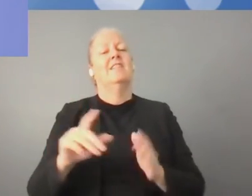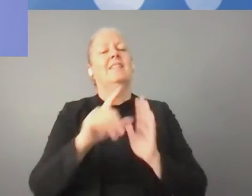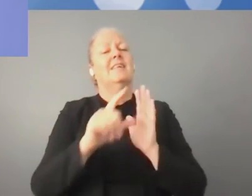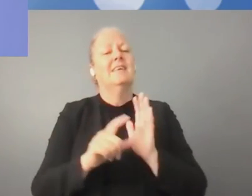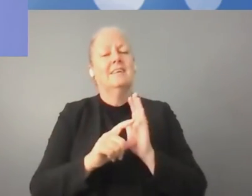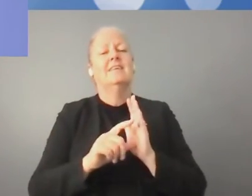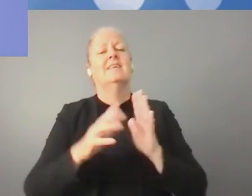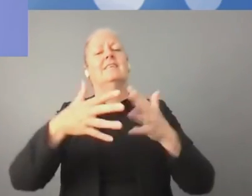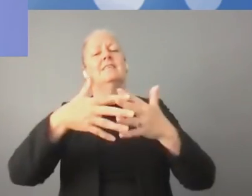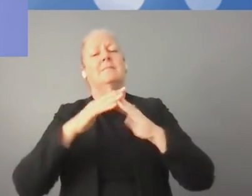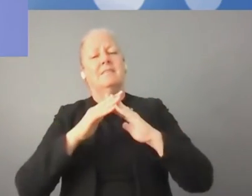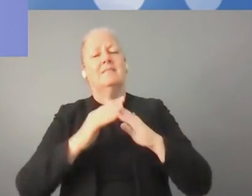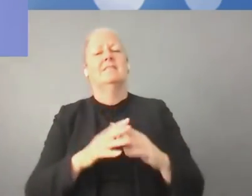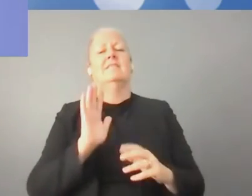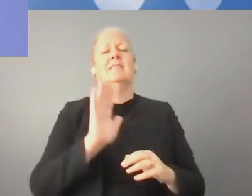недавно